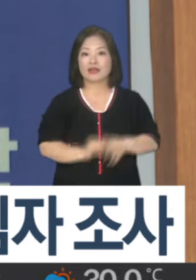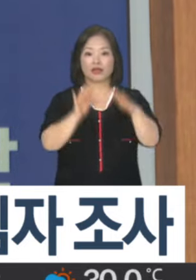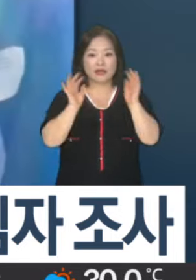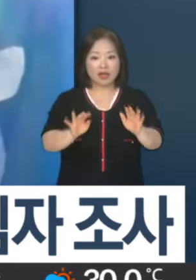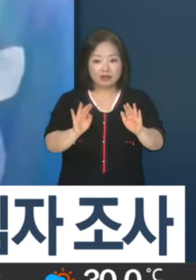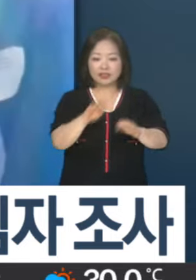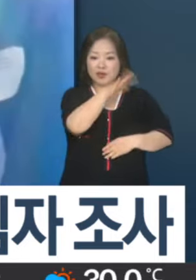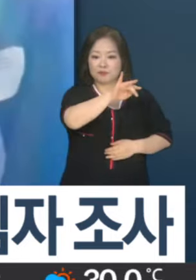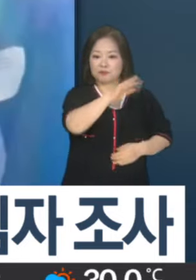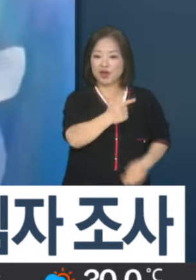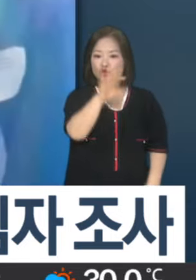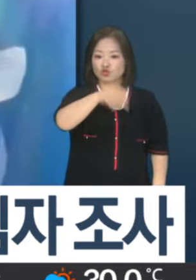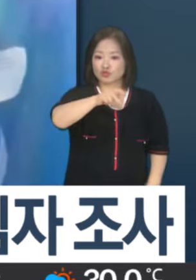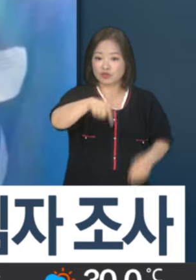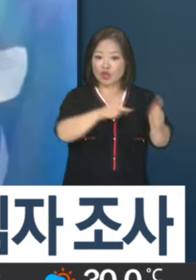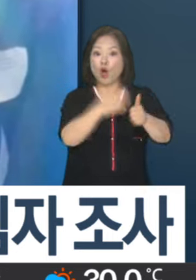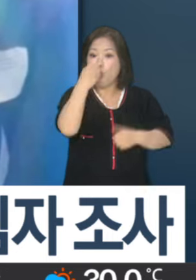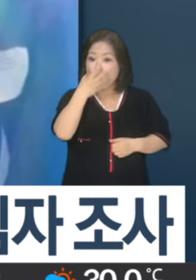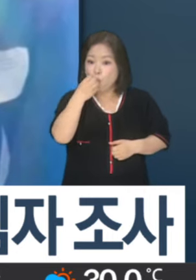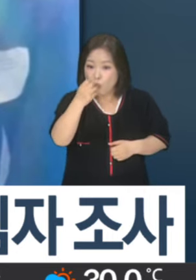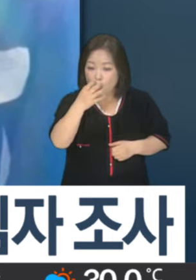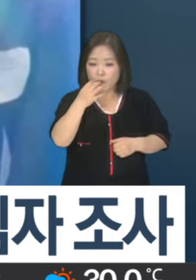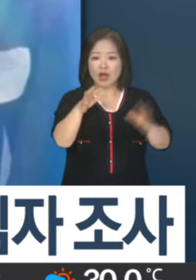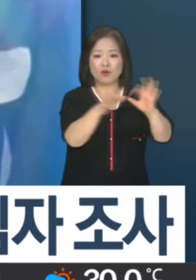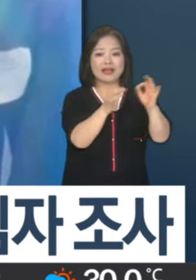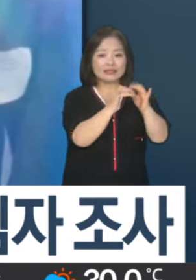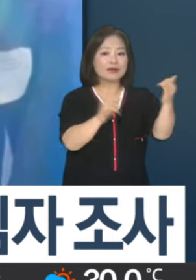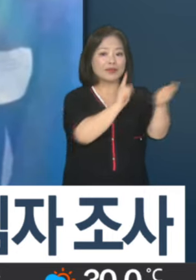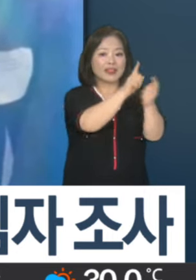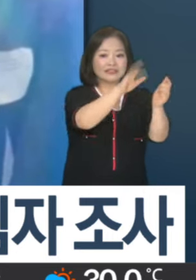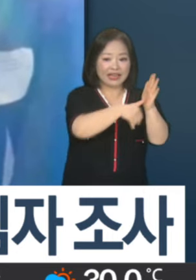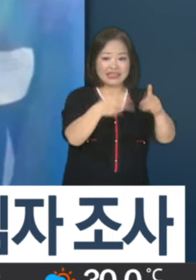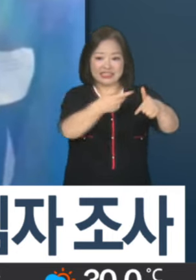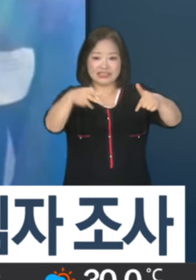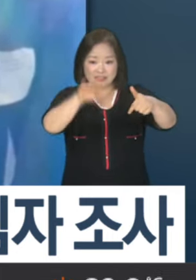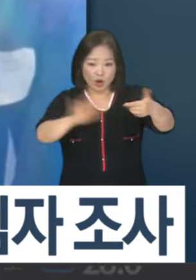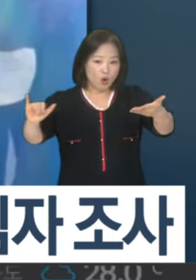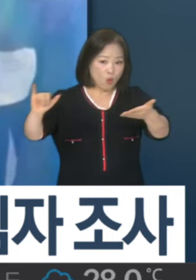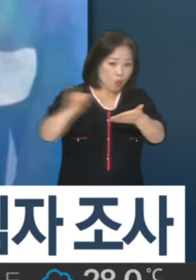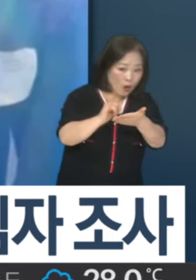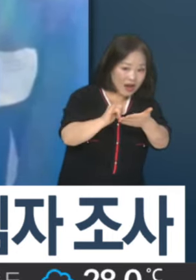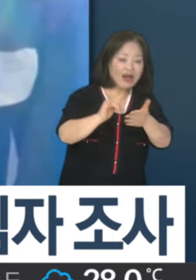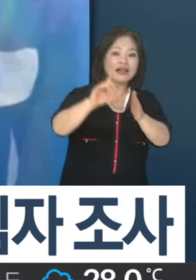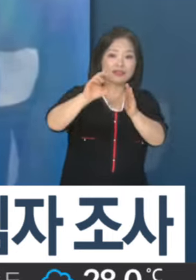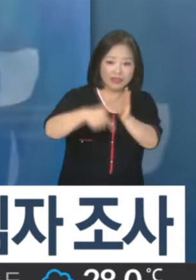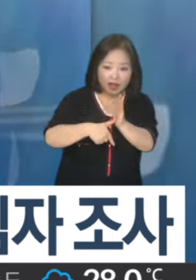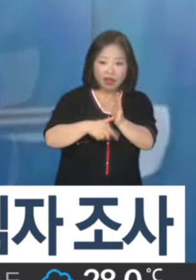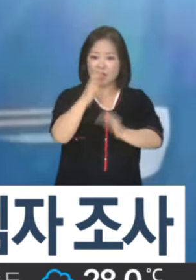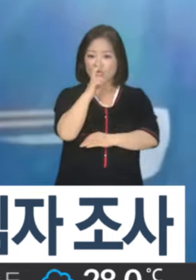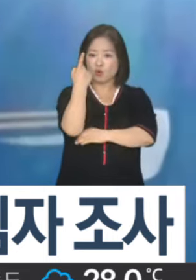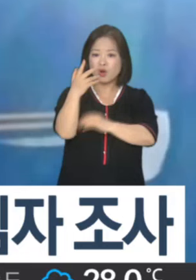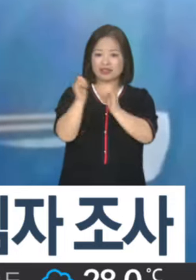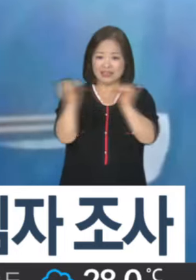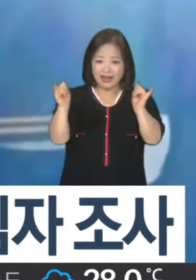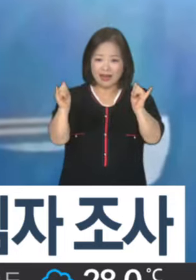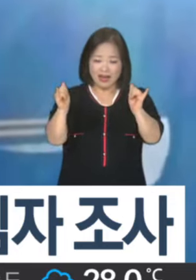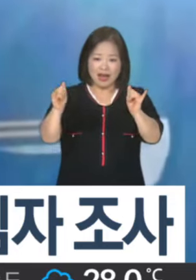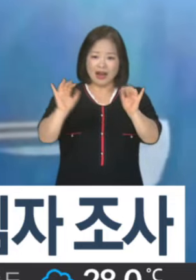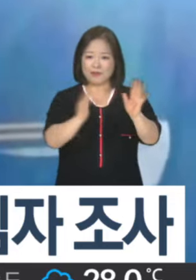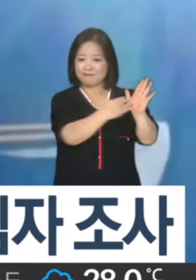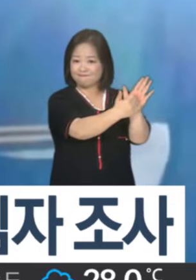앞서 변씨가 홍콩에서 열리는 팬미팅 투어에 참석하기 위해 인천공항을 이용하는 과정에서 원들이 게이트를